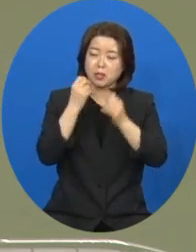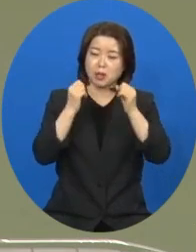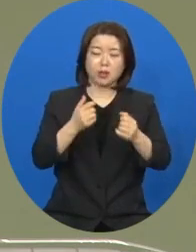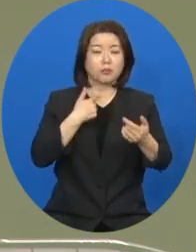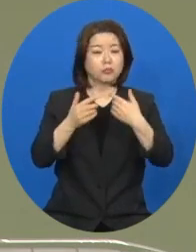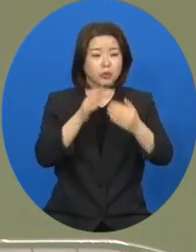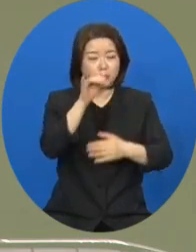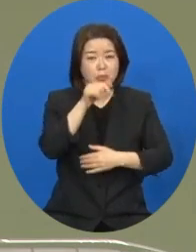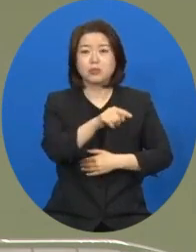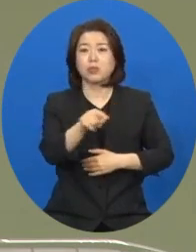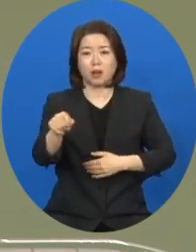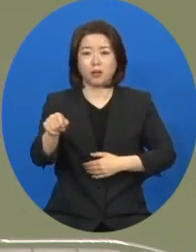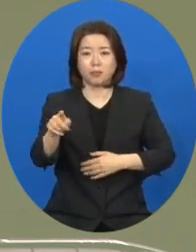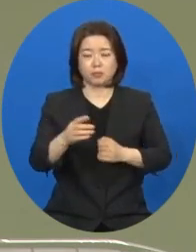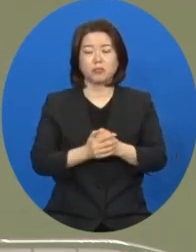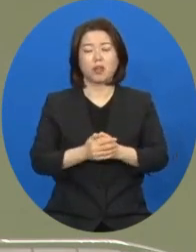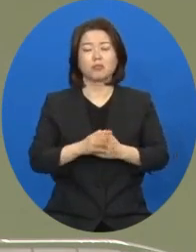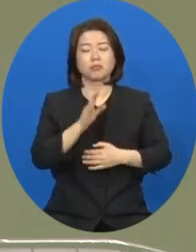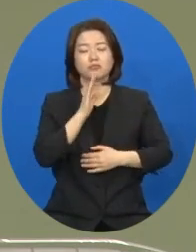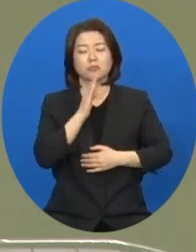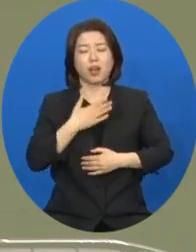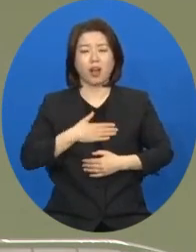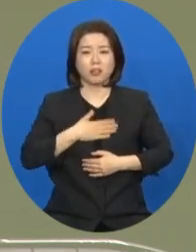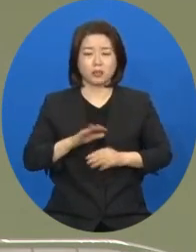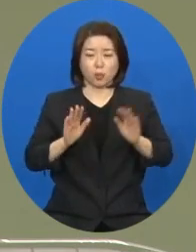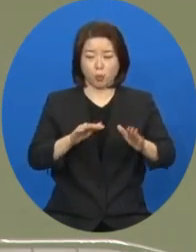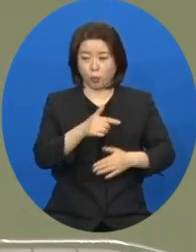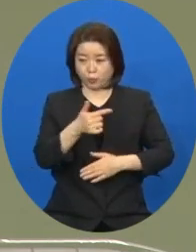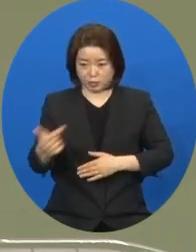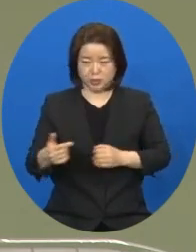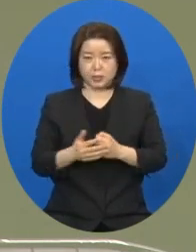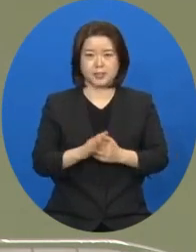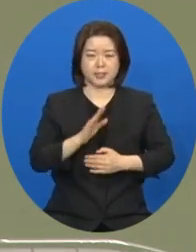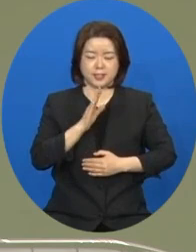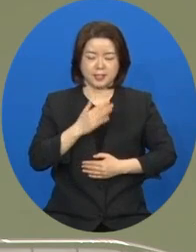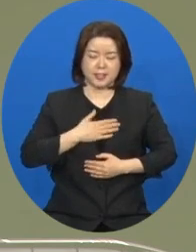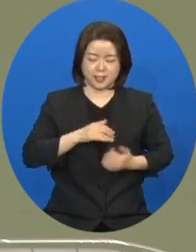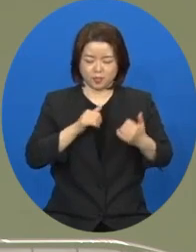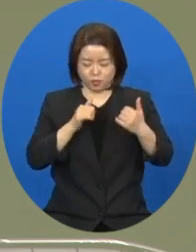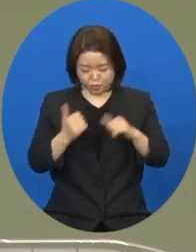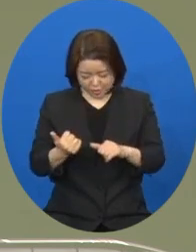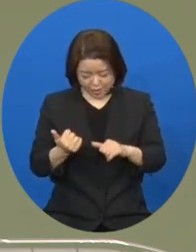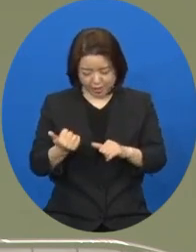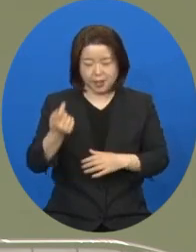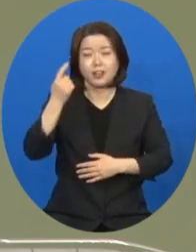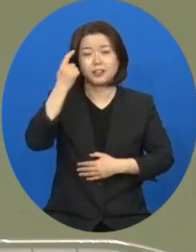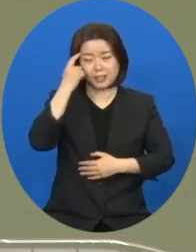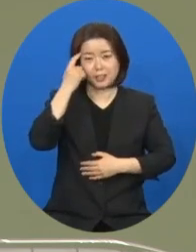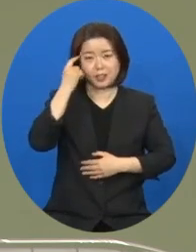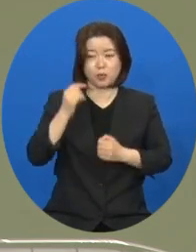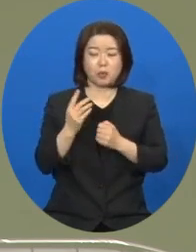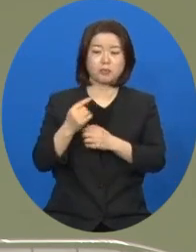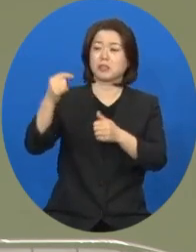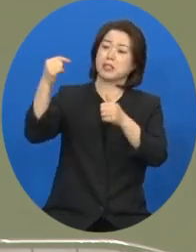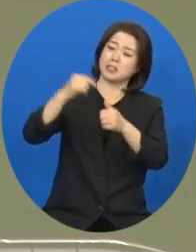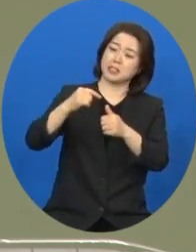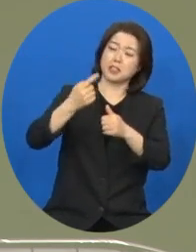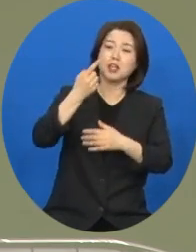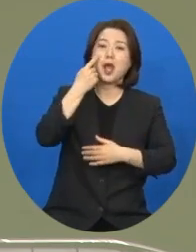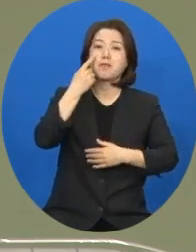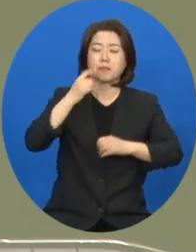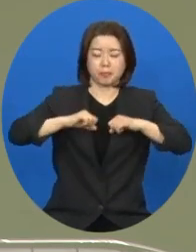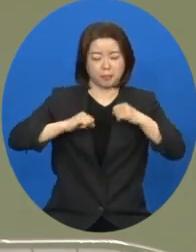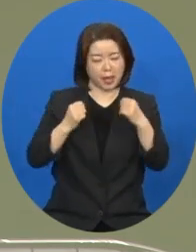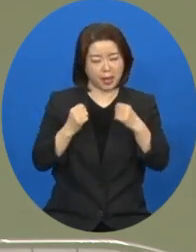체험했다는데, 그래, 오늘 저녁에는 진짜 내가 죽었다 생각하고 시키는 대로 하자.